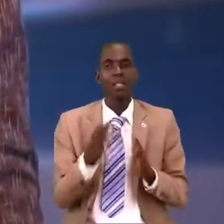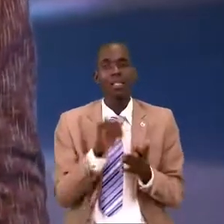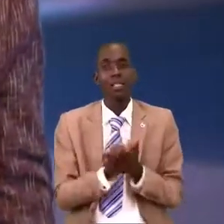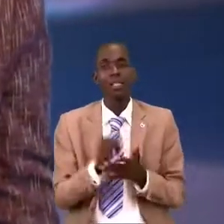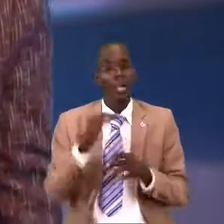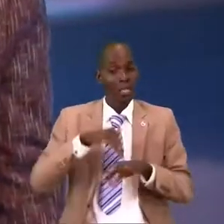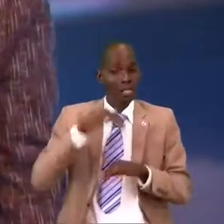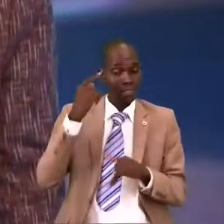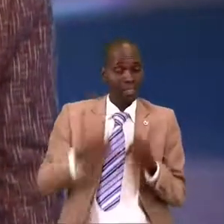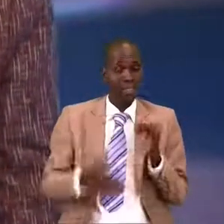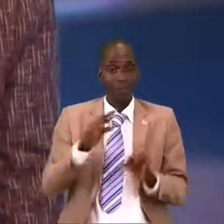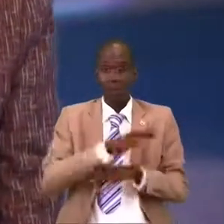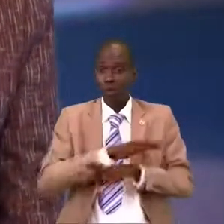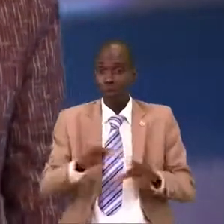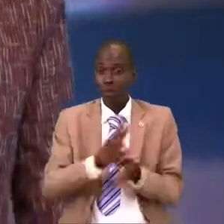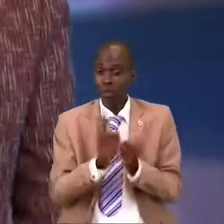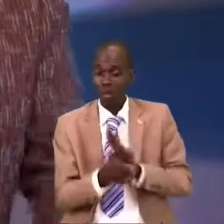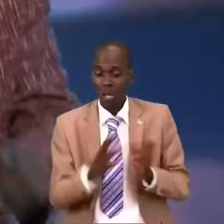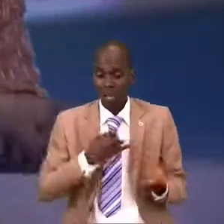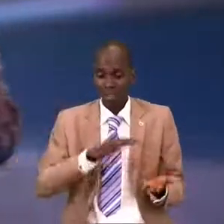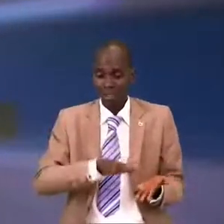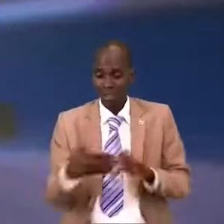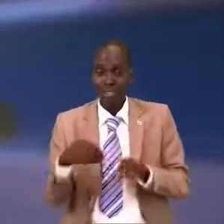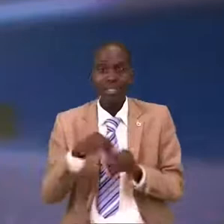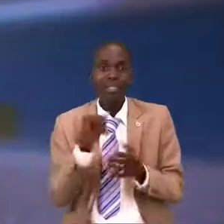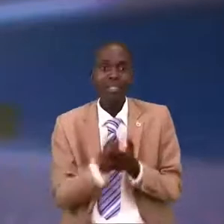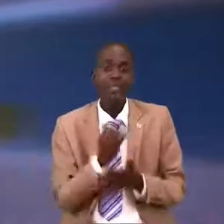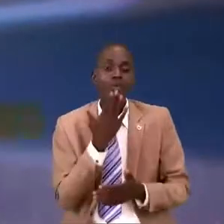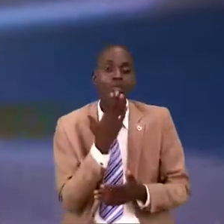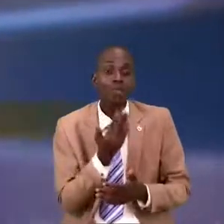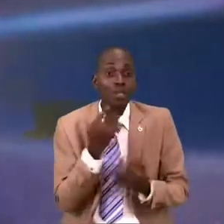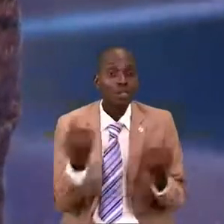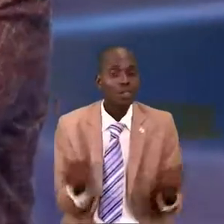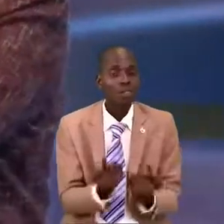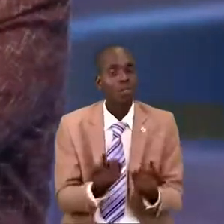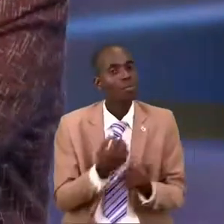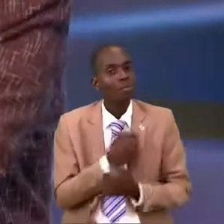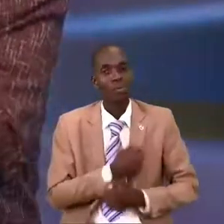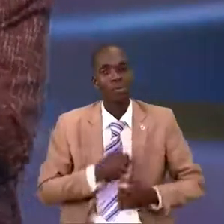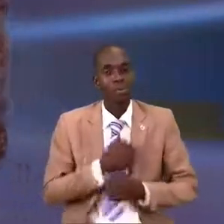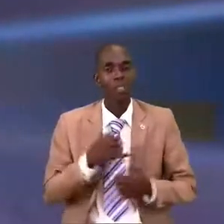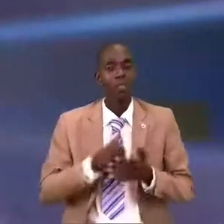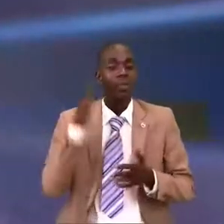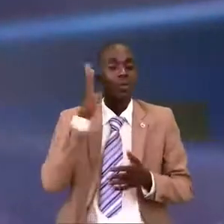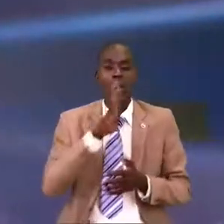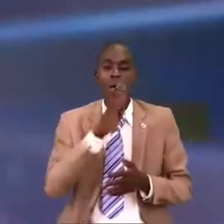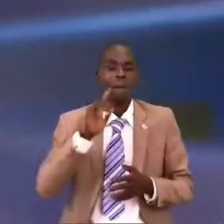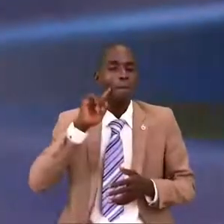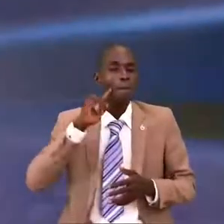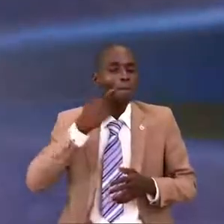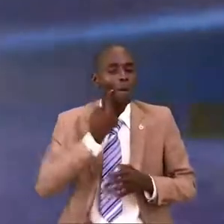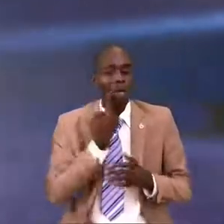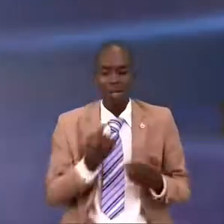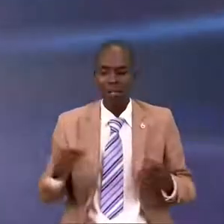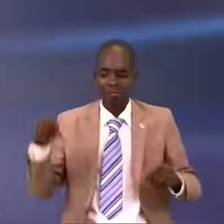doux, il sera amer. Il y aura un châtiment amer en enfer pour toujours. Détourne ton